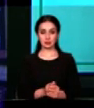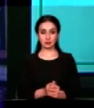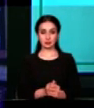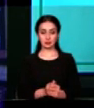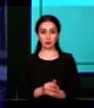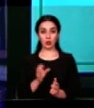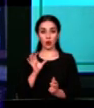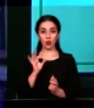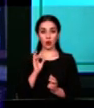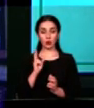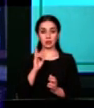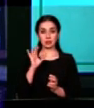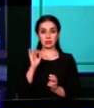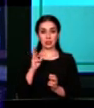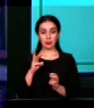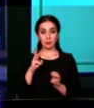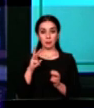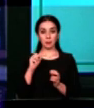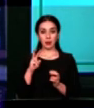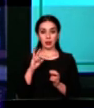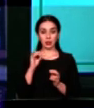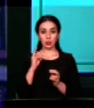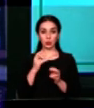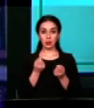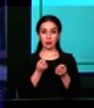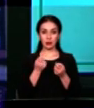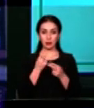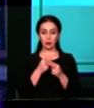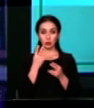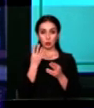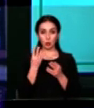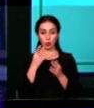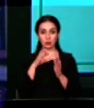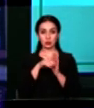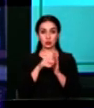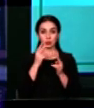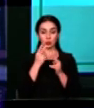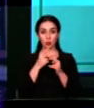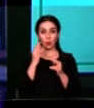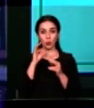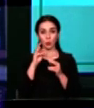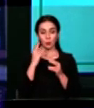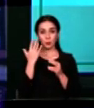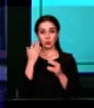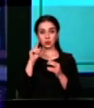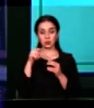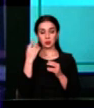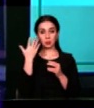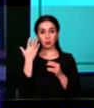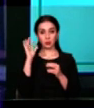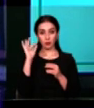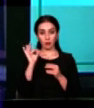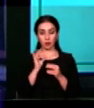Oqsil molekulasi tarkibida 4 ta oltin gugurt bo'lib, u molekulaning